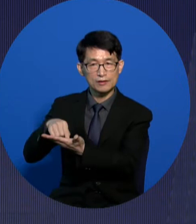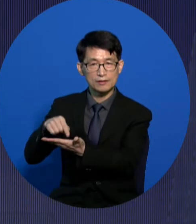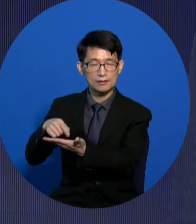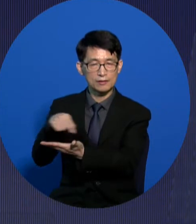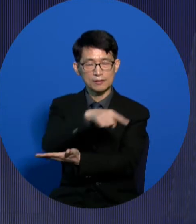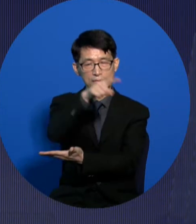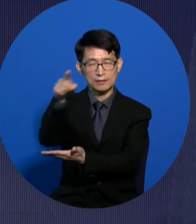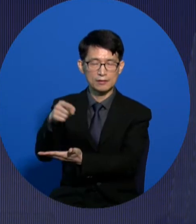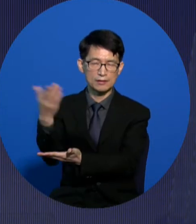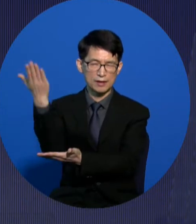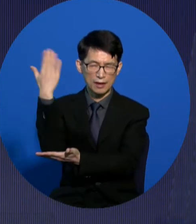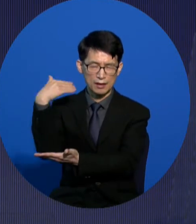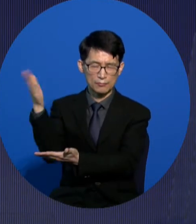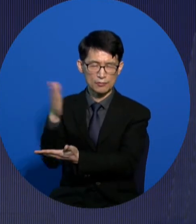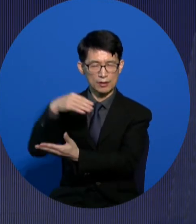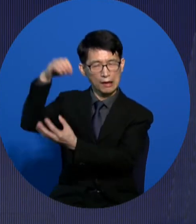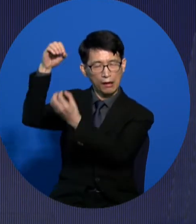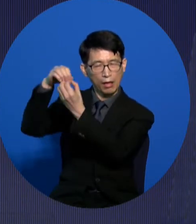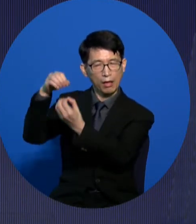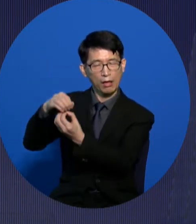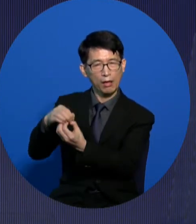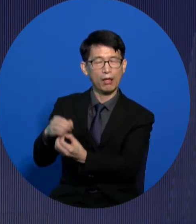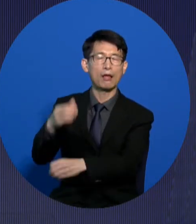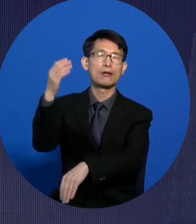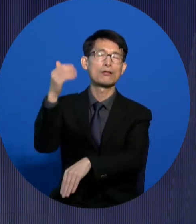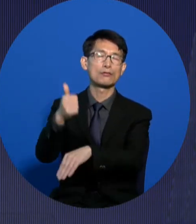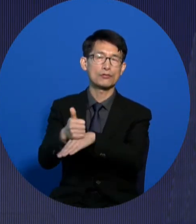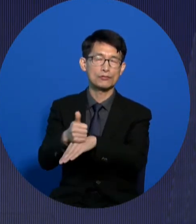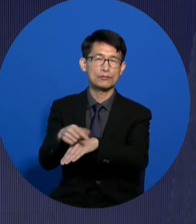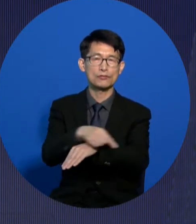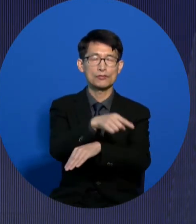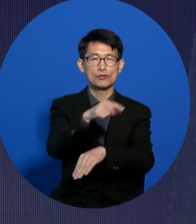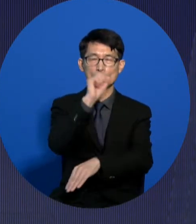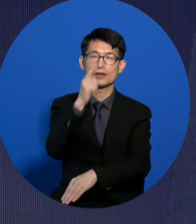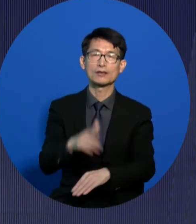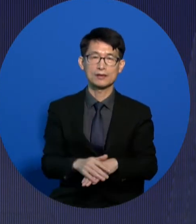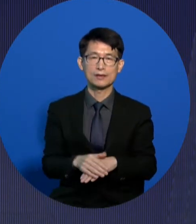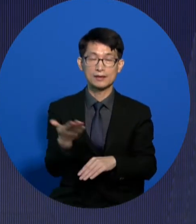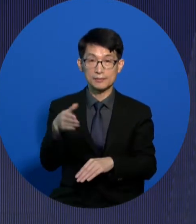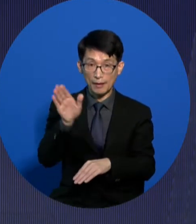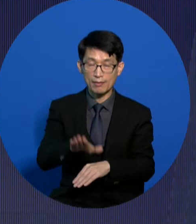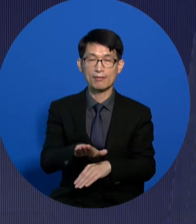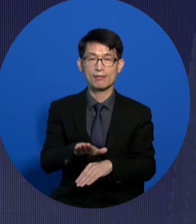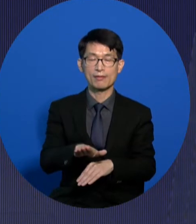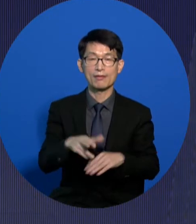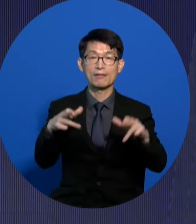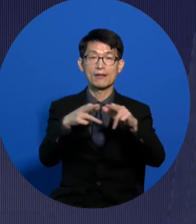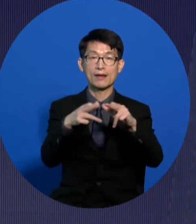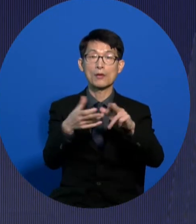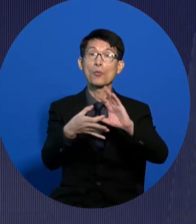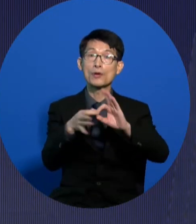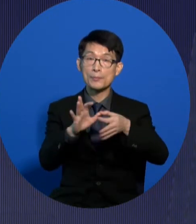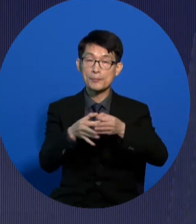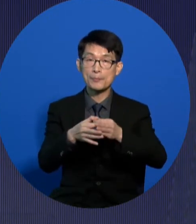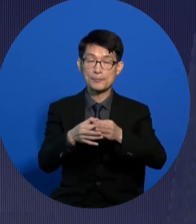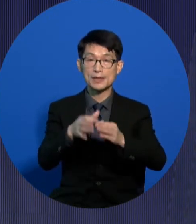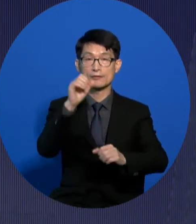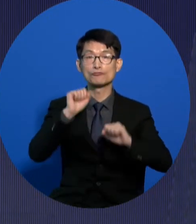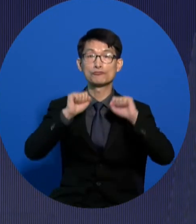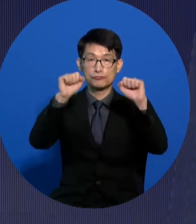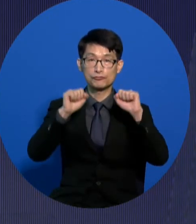현상이다라고 정의하고 있습니다. 즉, 패럴림픽 레거시는 패럴림픽 대회로 인하여